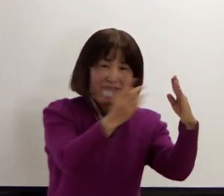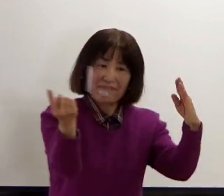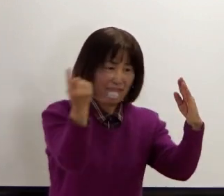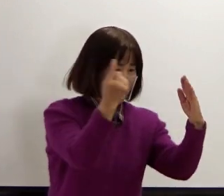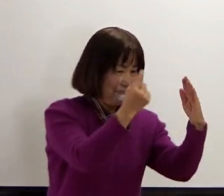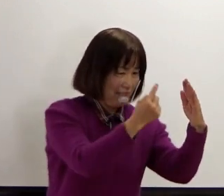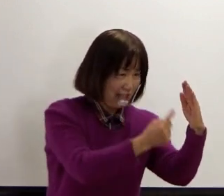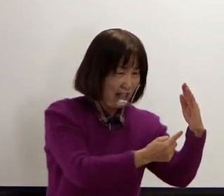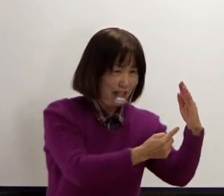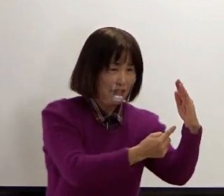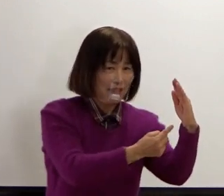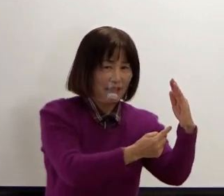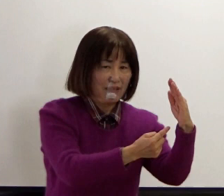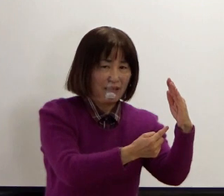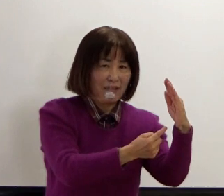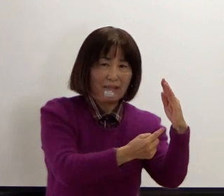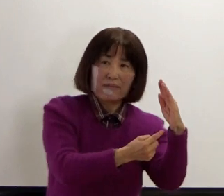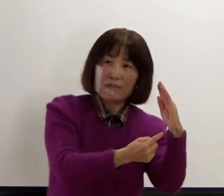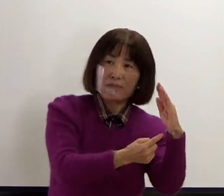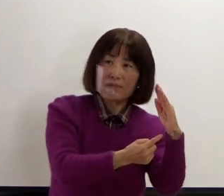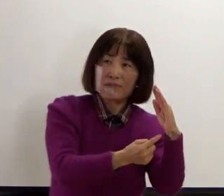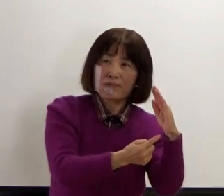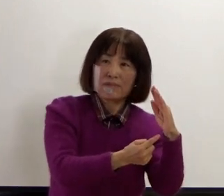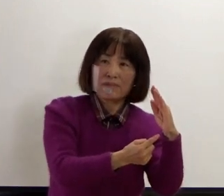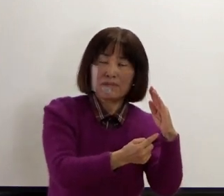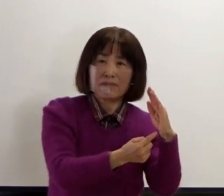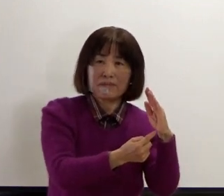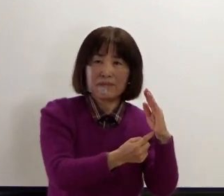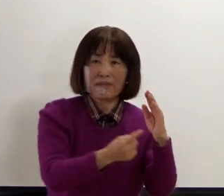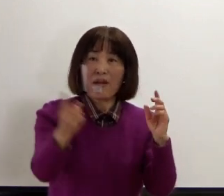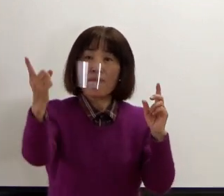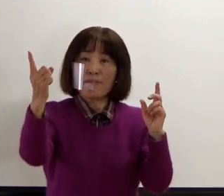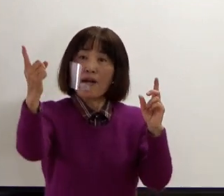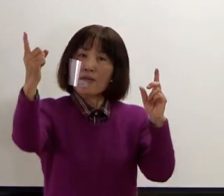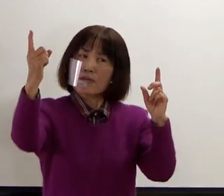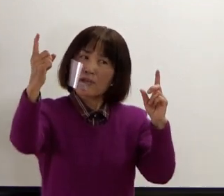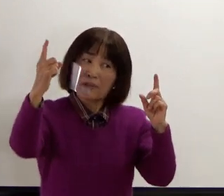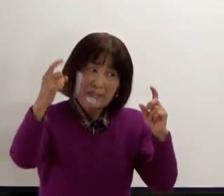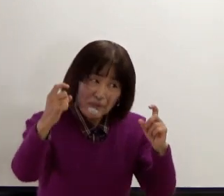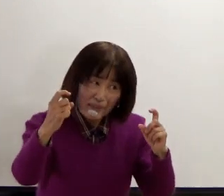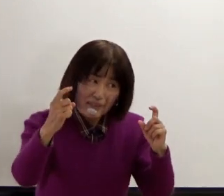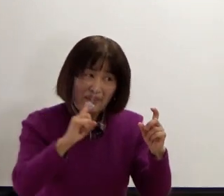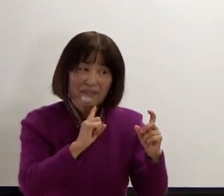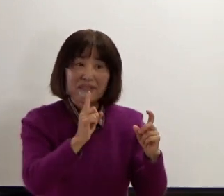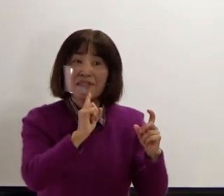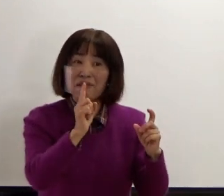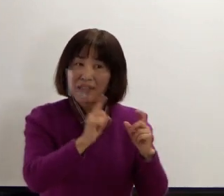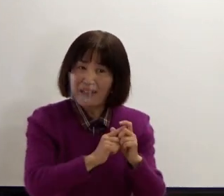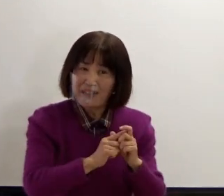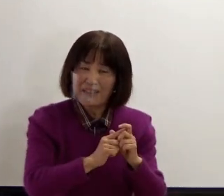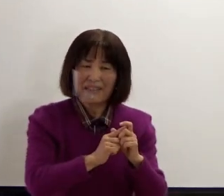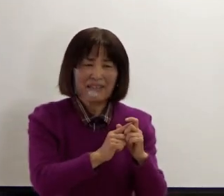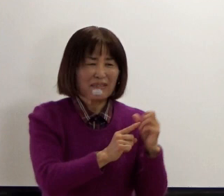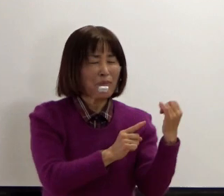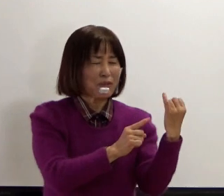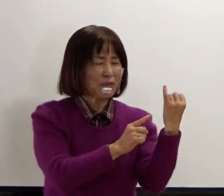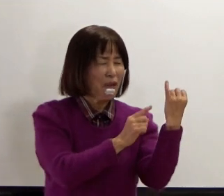でもそのマリアの挨拶をエリサベトが聞いた時、そこはすごいですね。その体内の子が踊ったというんです